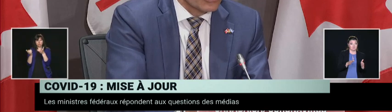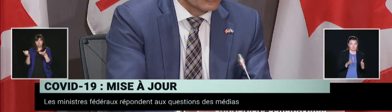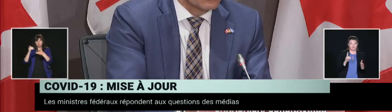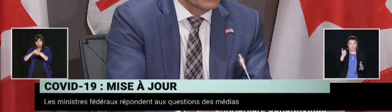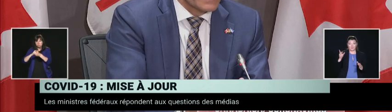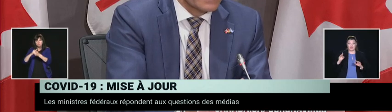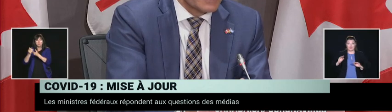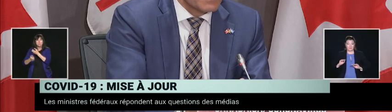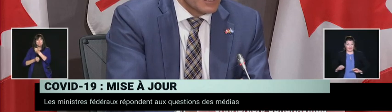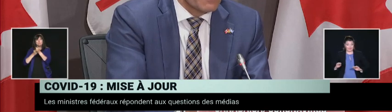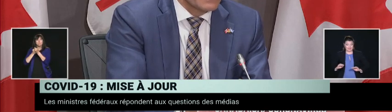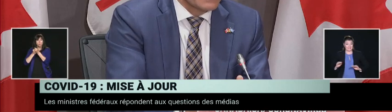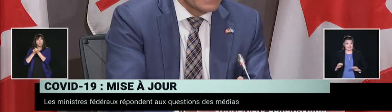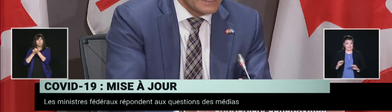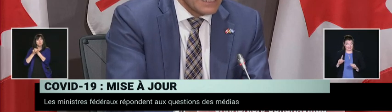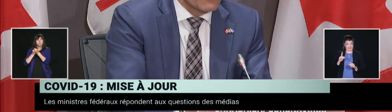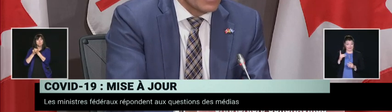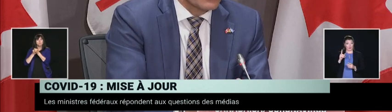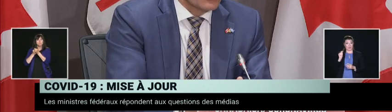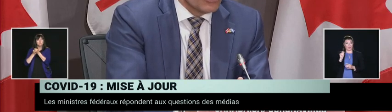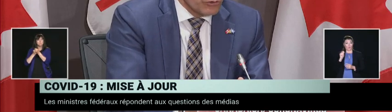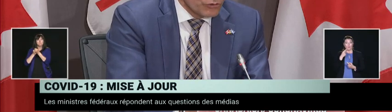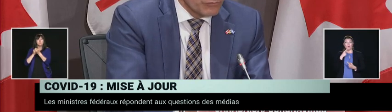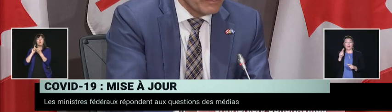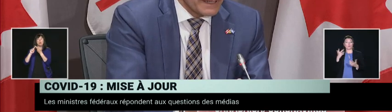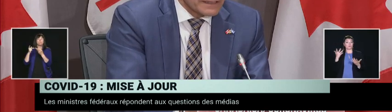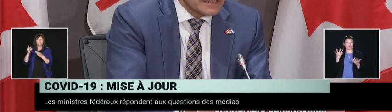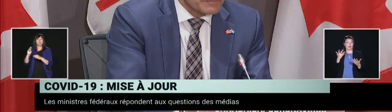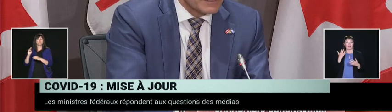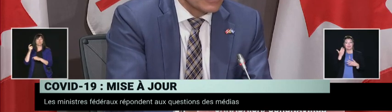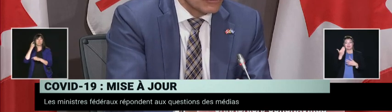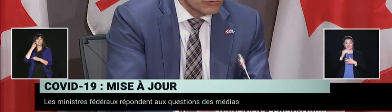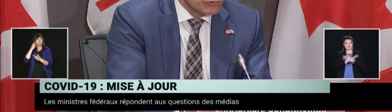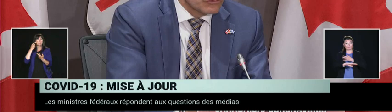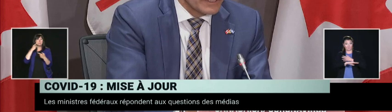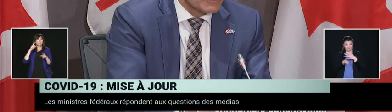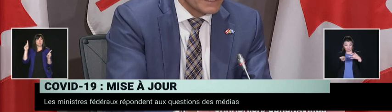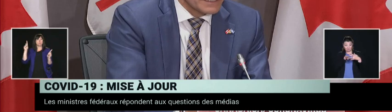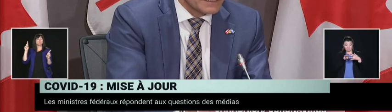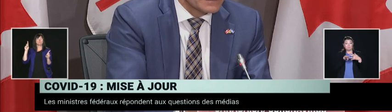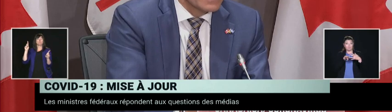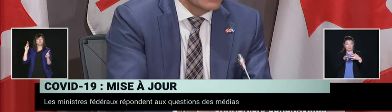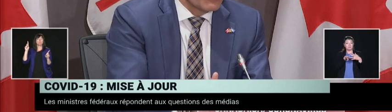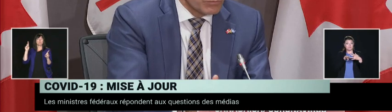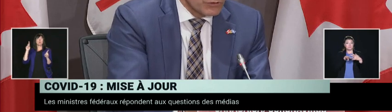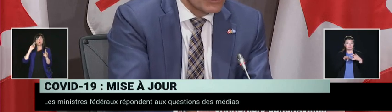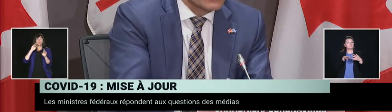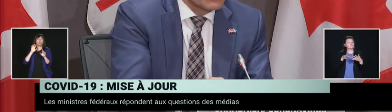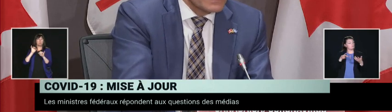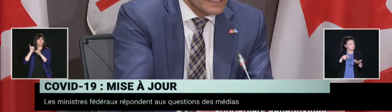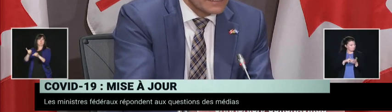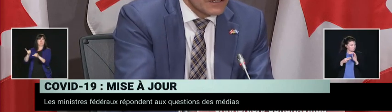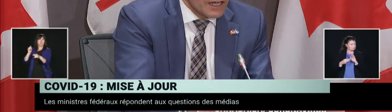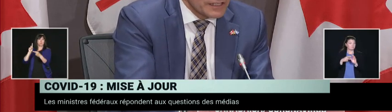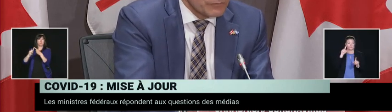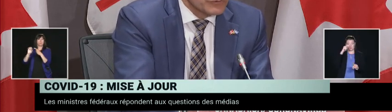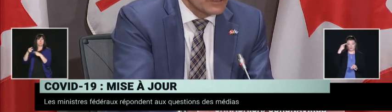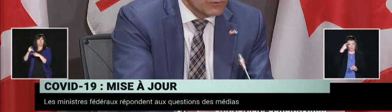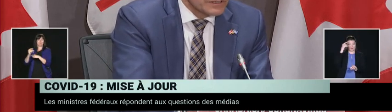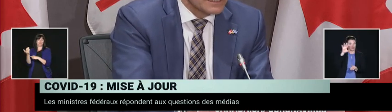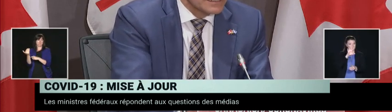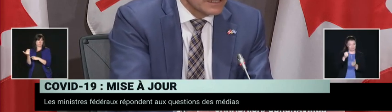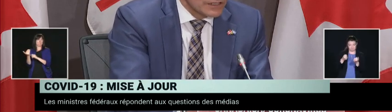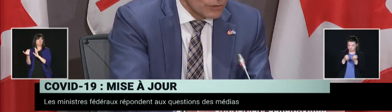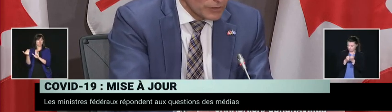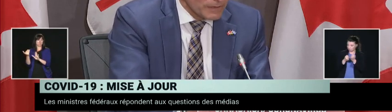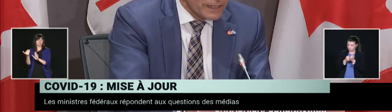que jusqu'au 15 septembre, il allait avoir une participation du gouvernement canadien pour continuer d'être en appui